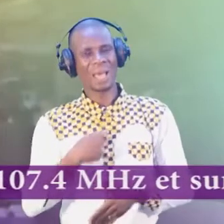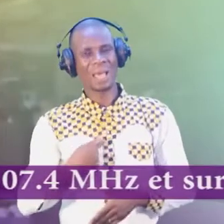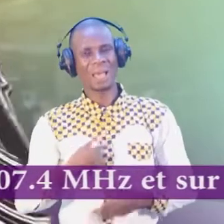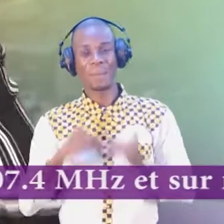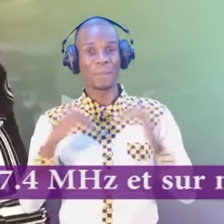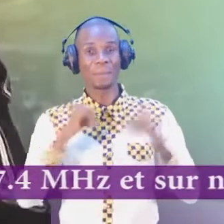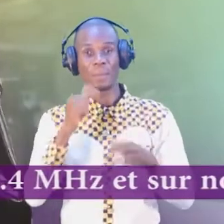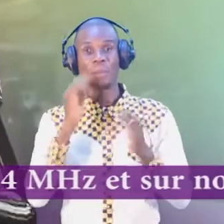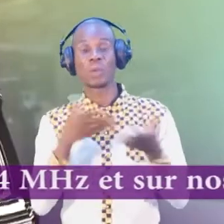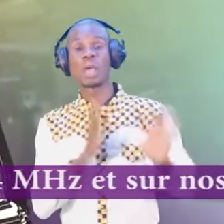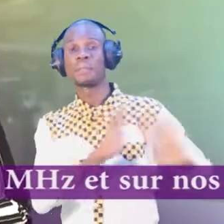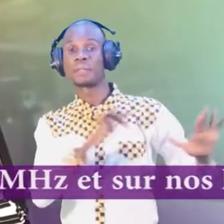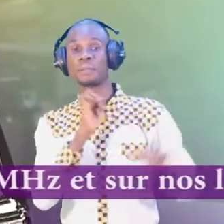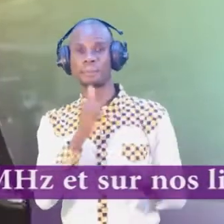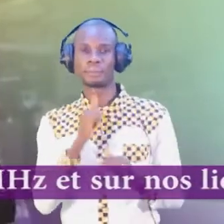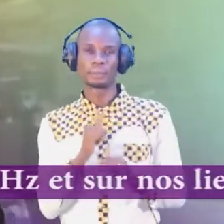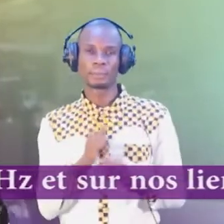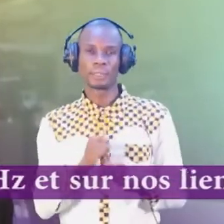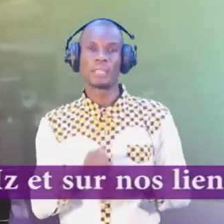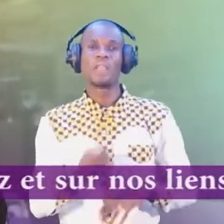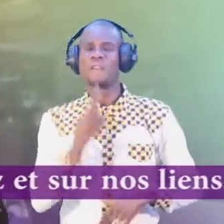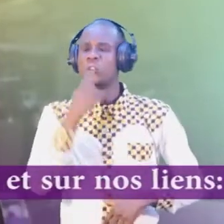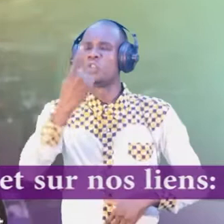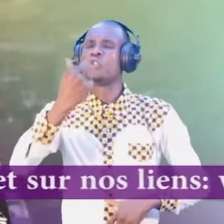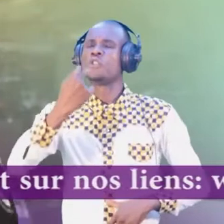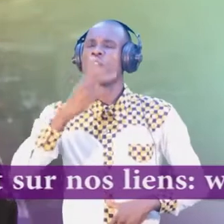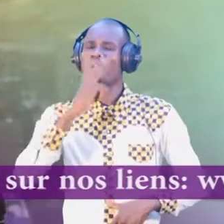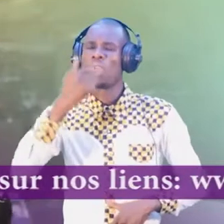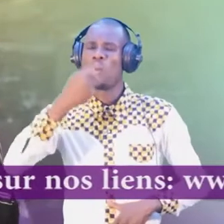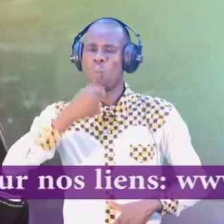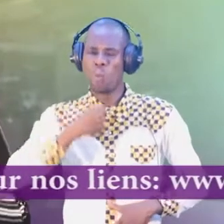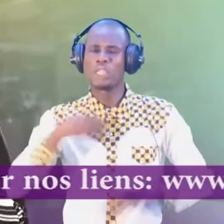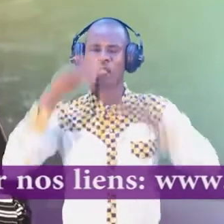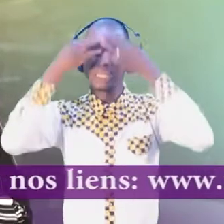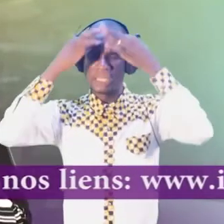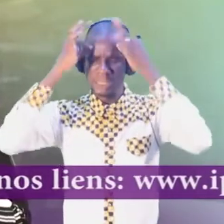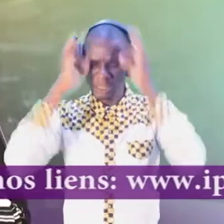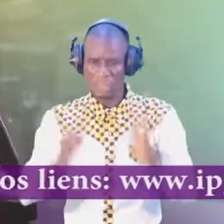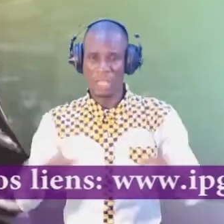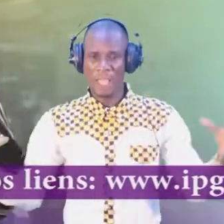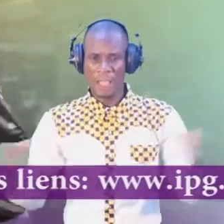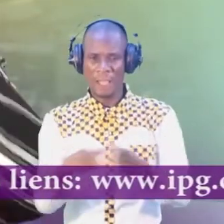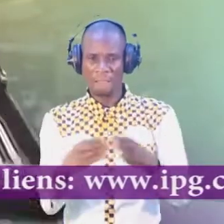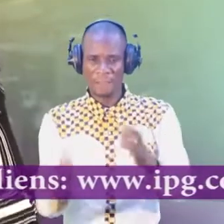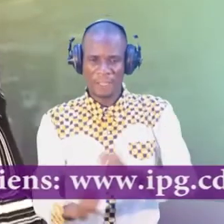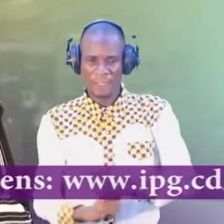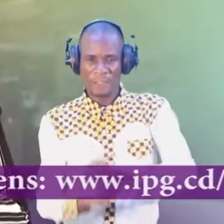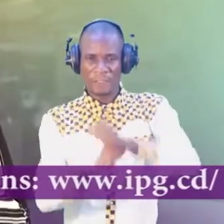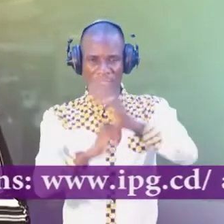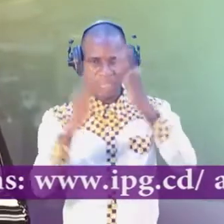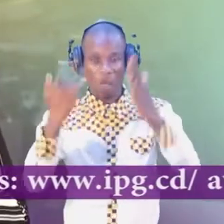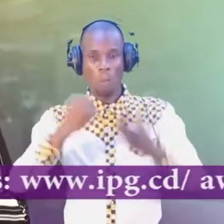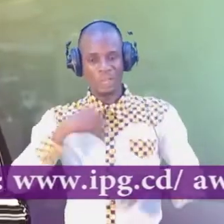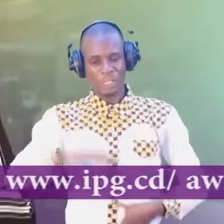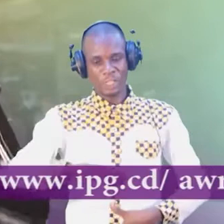na mokolo ba ver mwambe toko leka. Tango nyoso yo ki posa makasi ya komela likaya, zwa